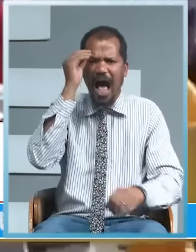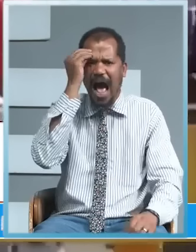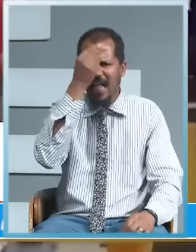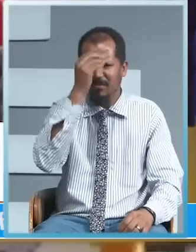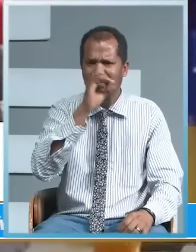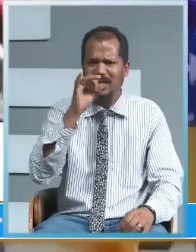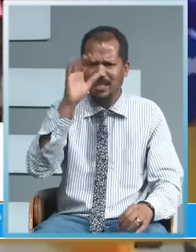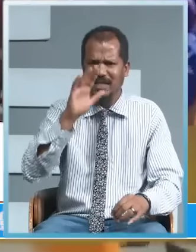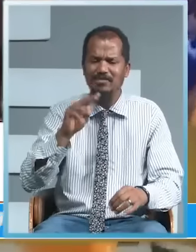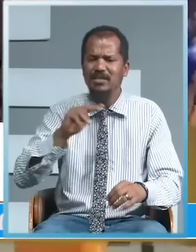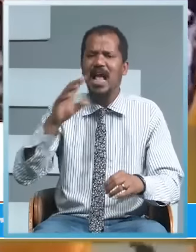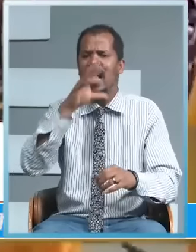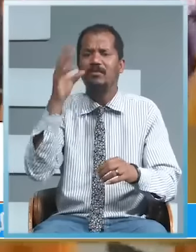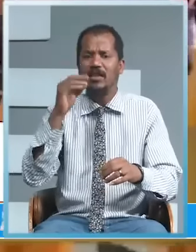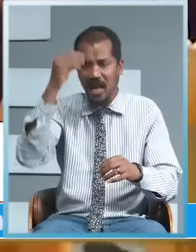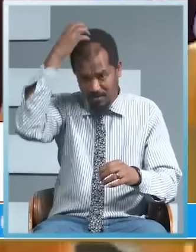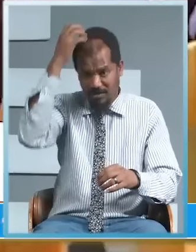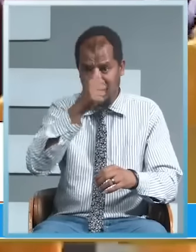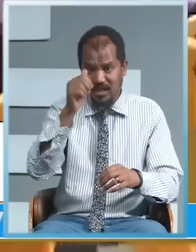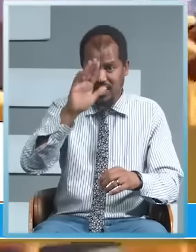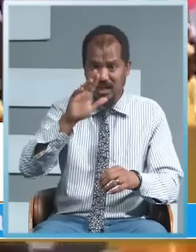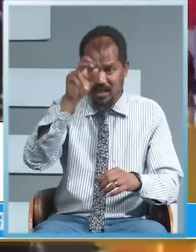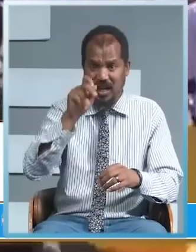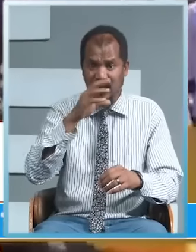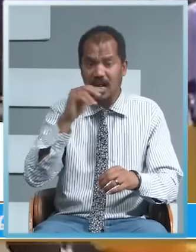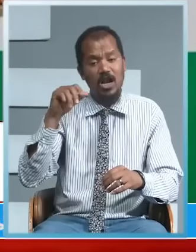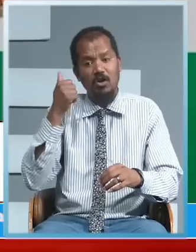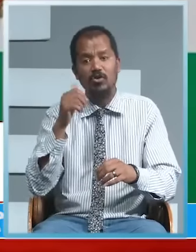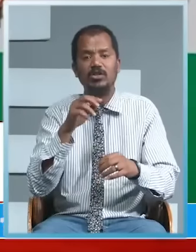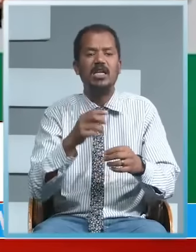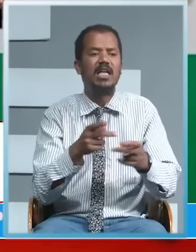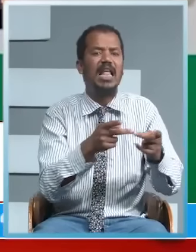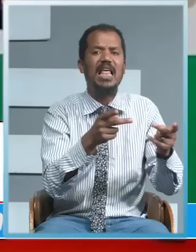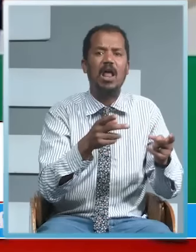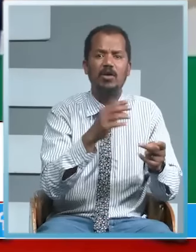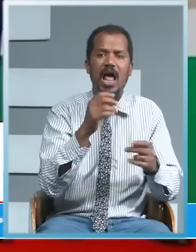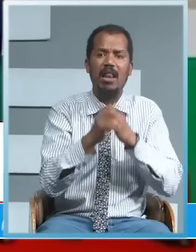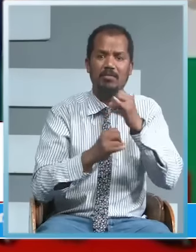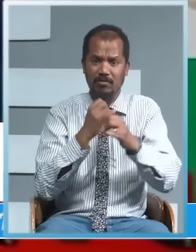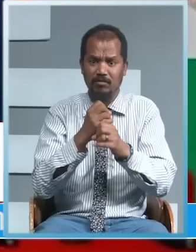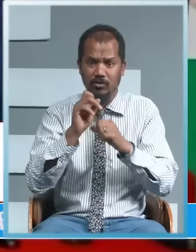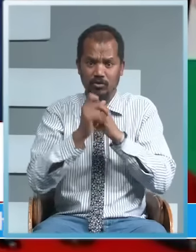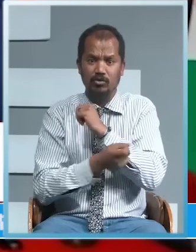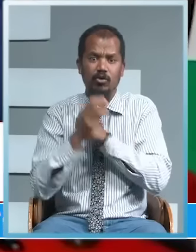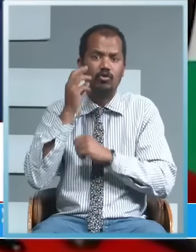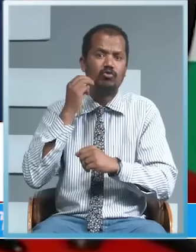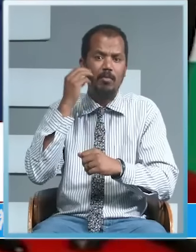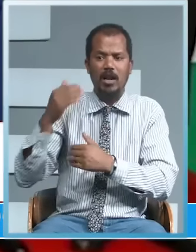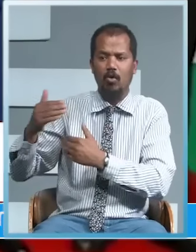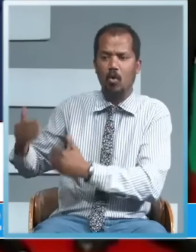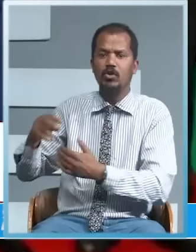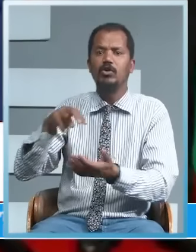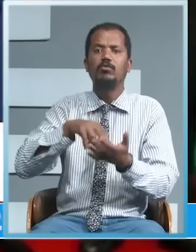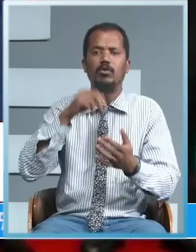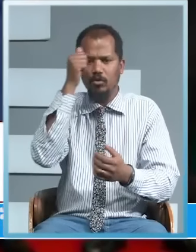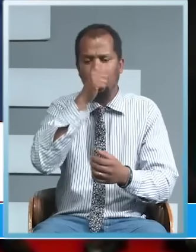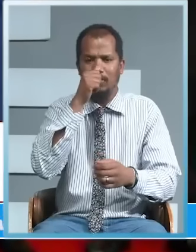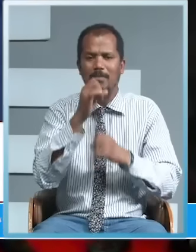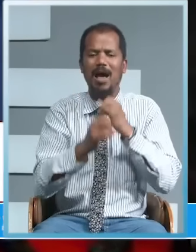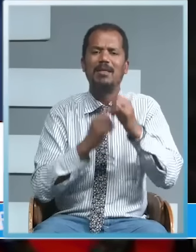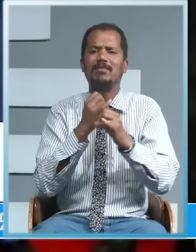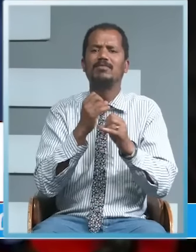ሊግ፣ የምስራቅ አፍሪካ በይነ መንግስታት ድርጅት ኢጋድ እና ሌሎችም ቀጠናዊና ዓለም አቀፋዊ ድርጅቶች ከሶማሊያ ጎን እንዲቆሙ፣ ኢትዮጵያን